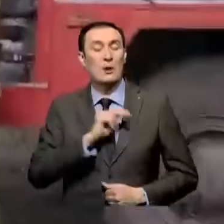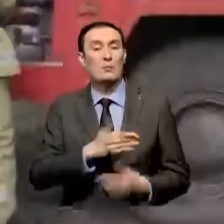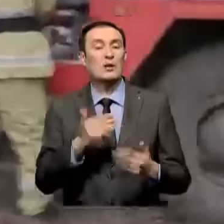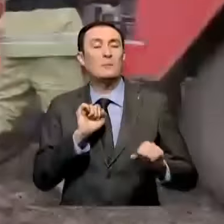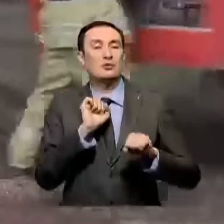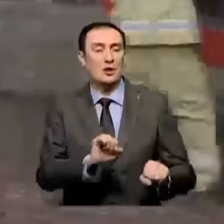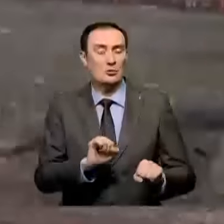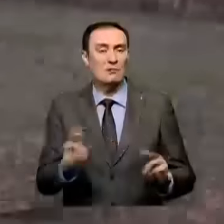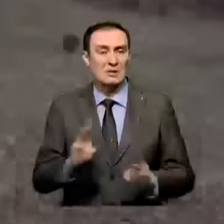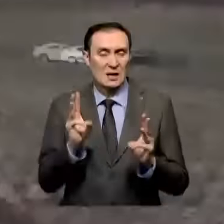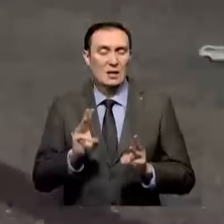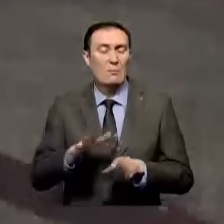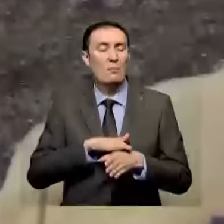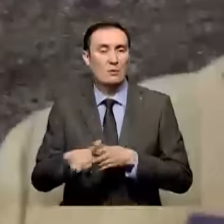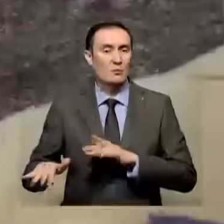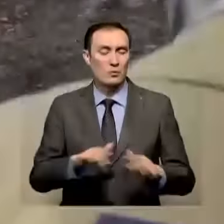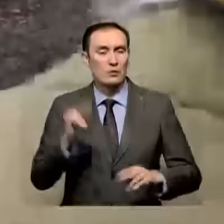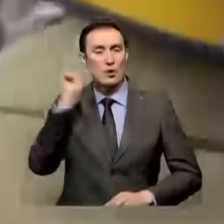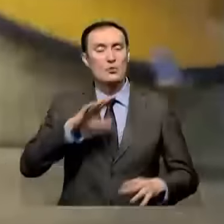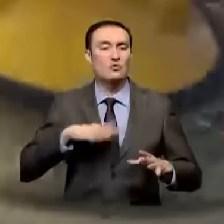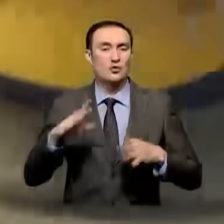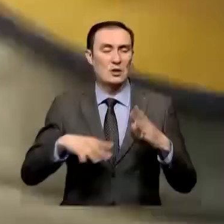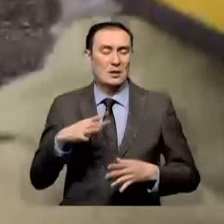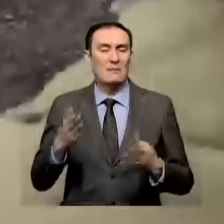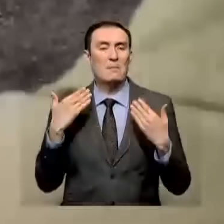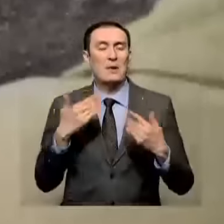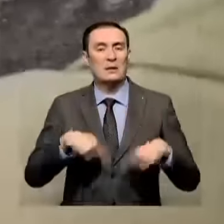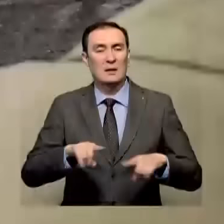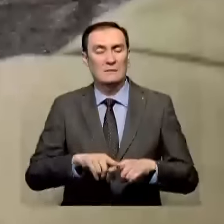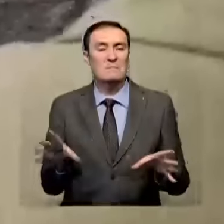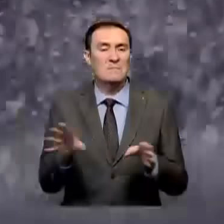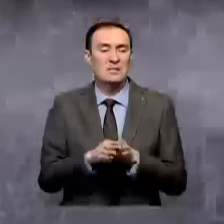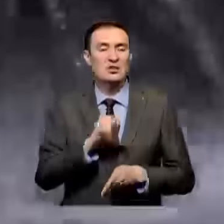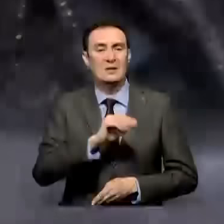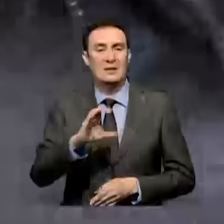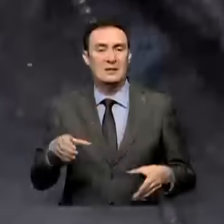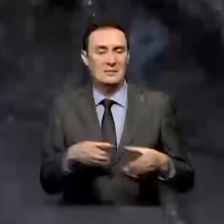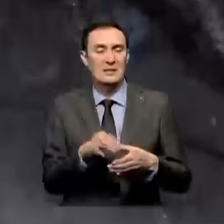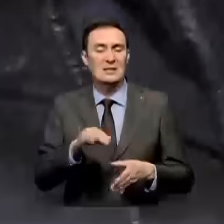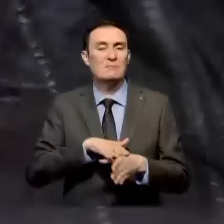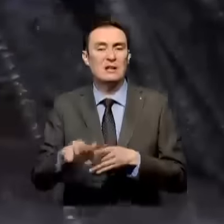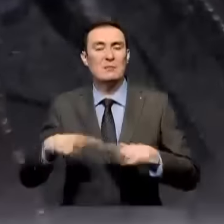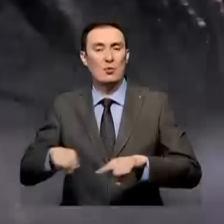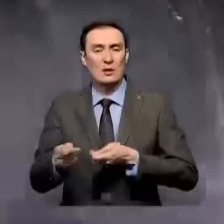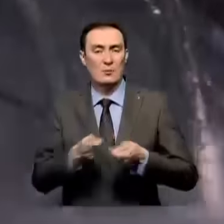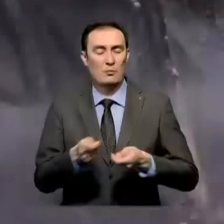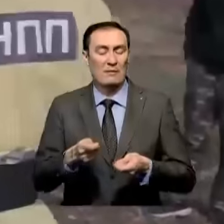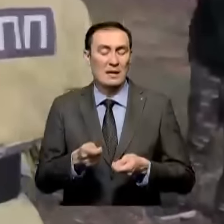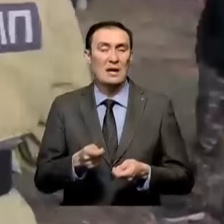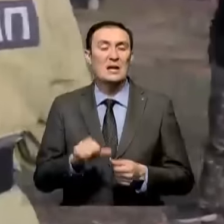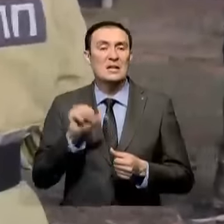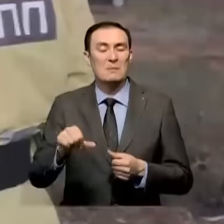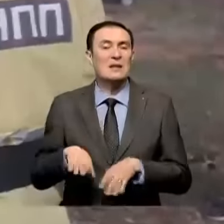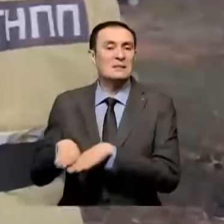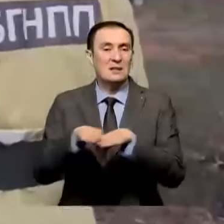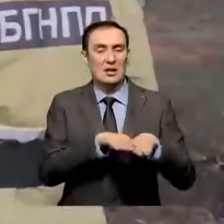предупреждению возгорания идет полным ходом. Эти учения национальный парк отрабатывает вместе с силами ЧС и местными исполнительными органами. Именно